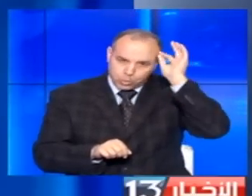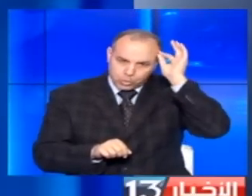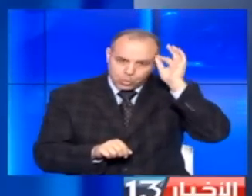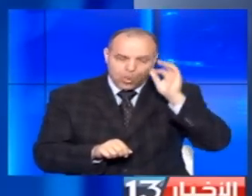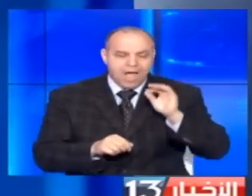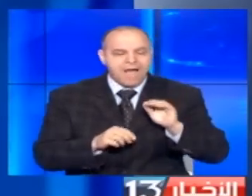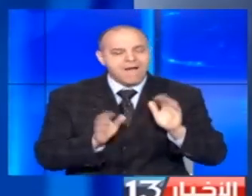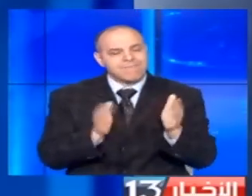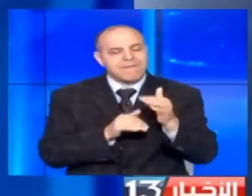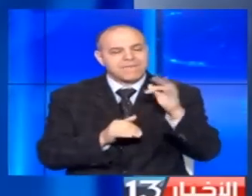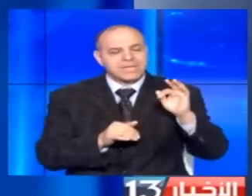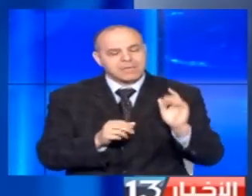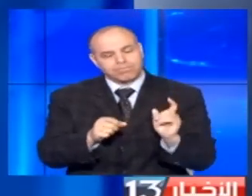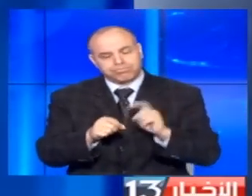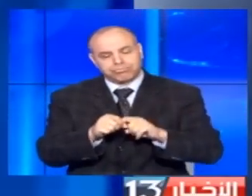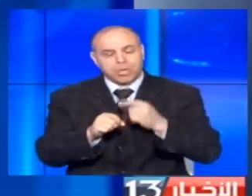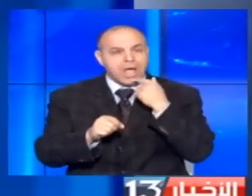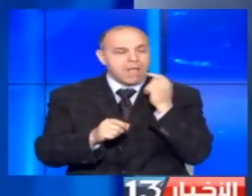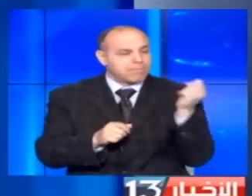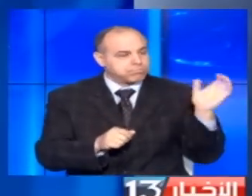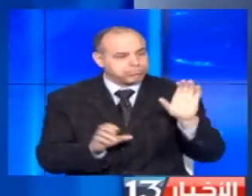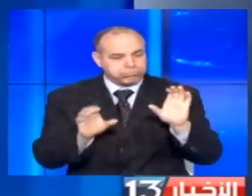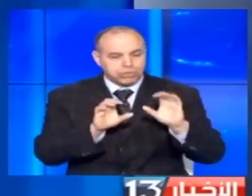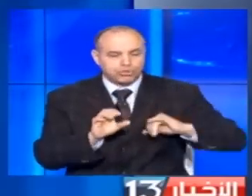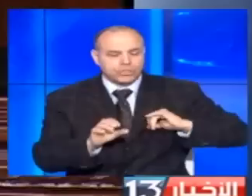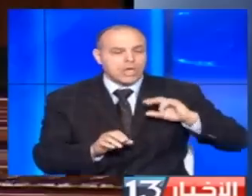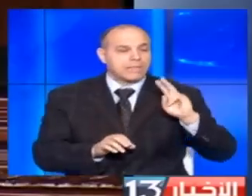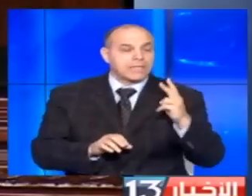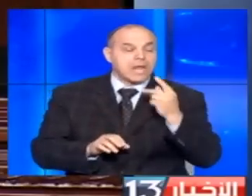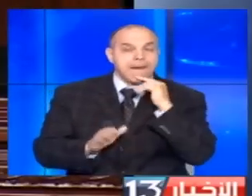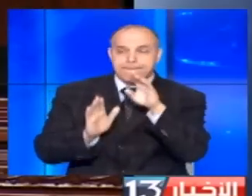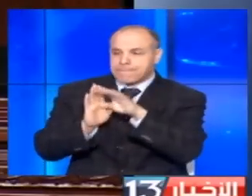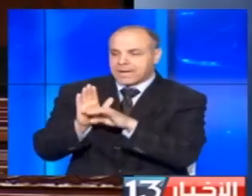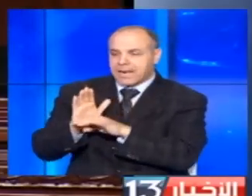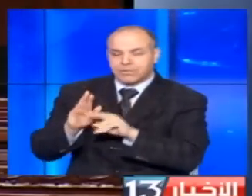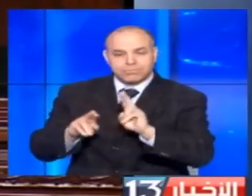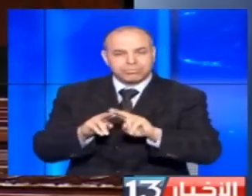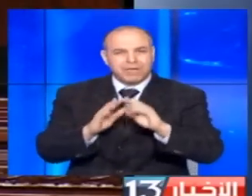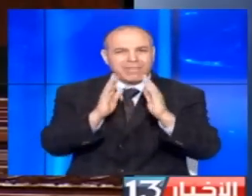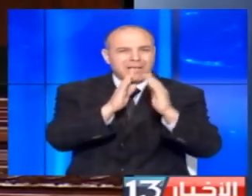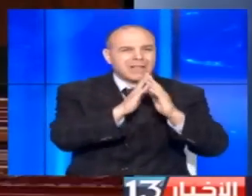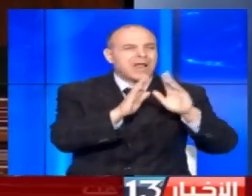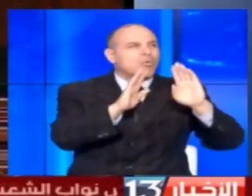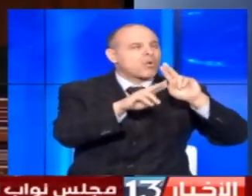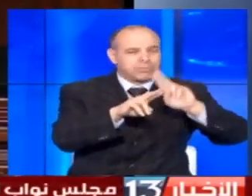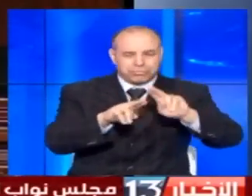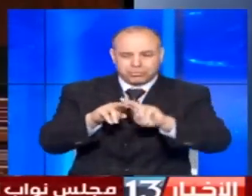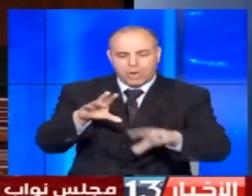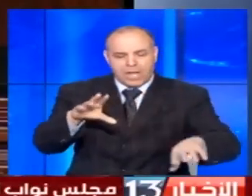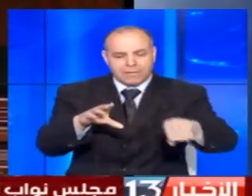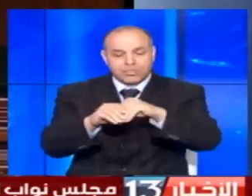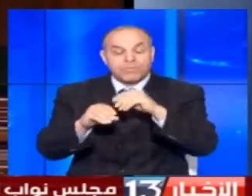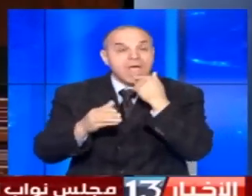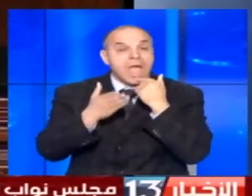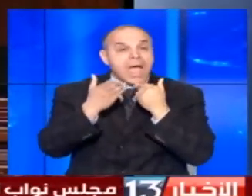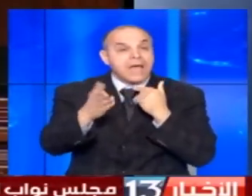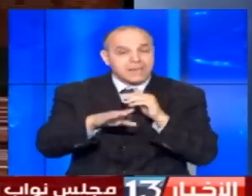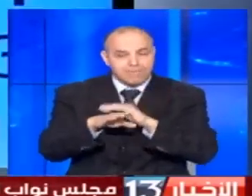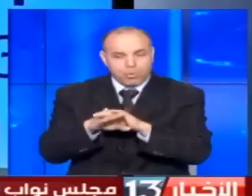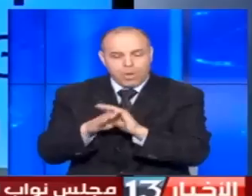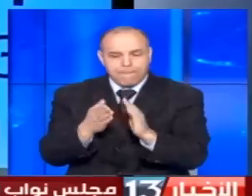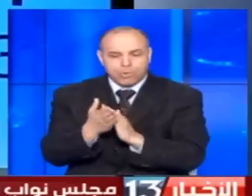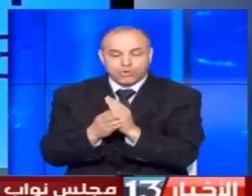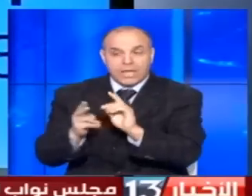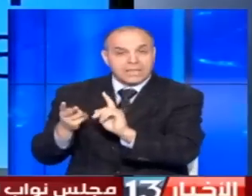للتنميه للمساهمه في تمويل الجيل الثاني من برنامج تهذيب الاحياء السكنيه وادماج فيما يتعلق